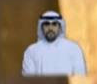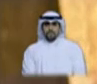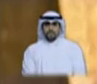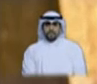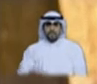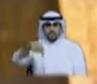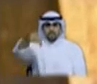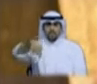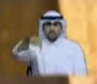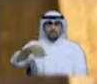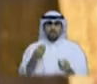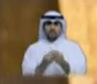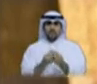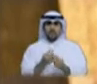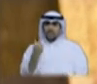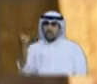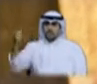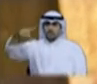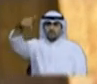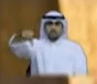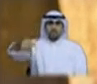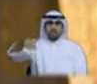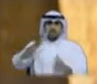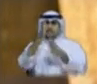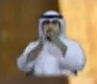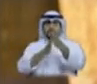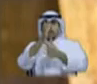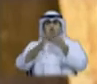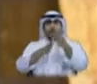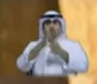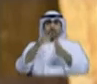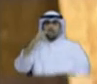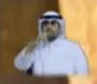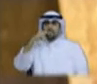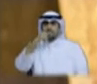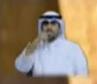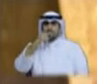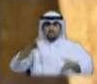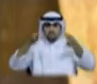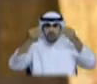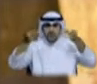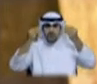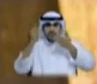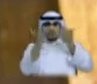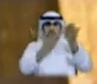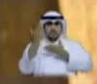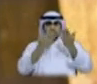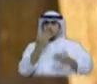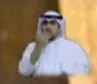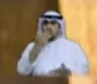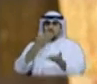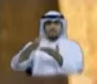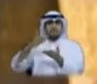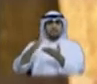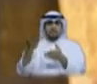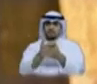إلى يومنا هذا يوجد 62 مليون فتاة محرومة من حقها في التعليم، يجب أن نفكر فيهم اليوم كما يجب أن نفكر